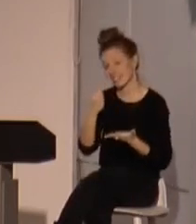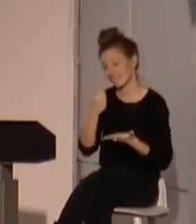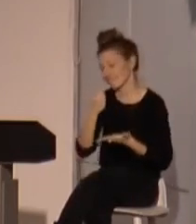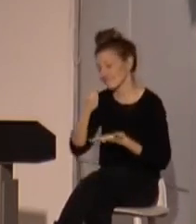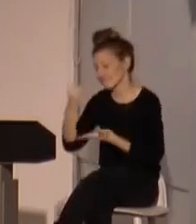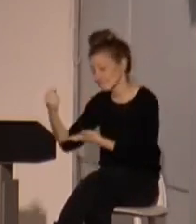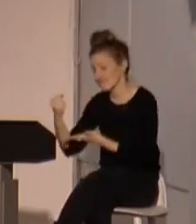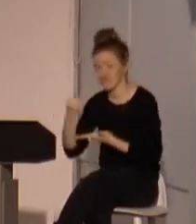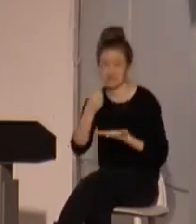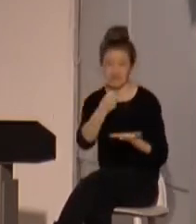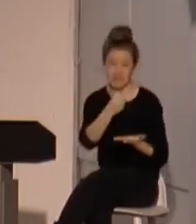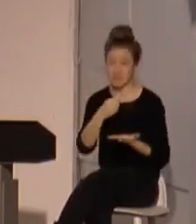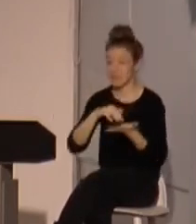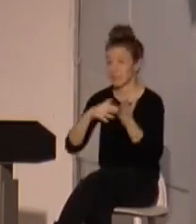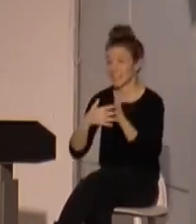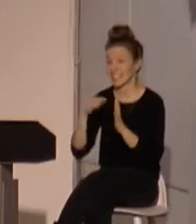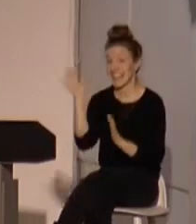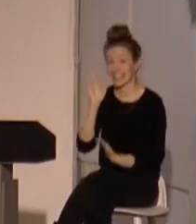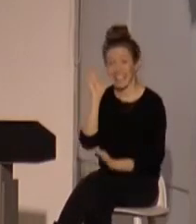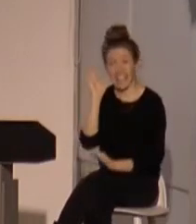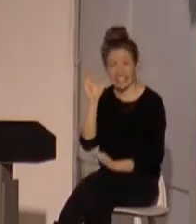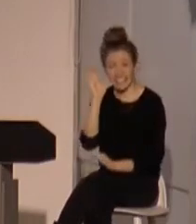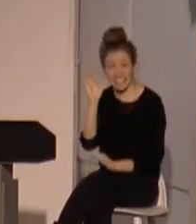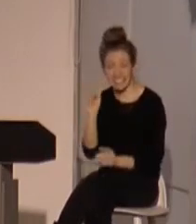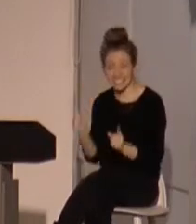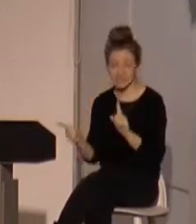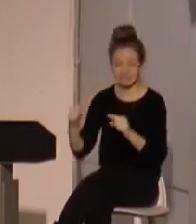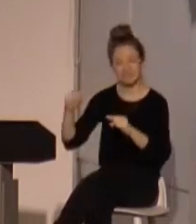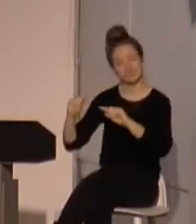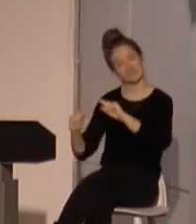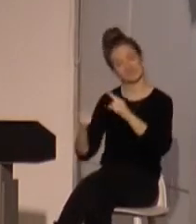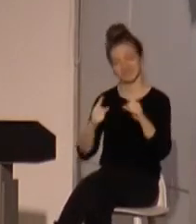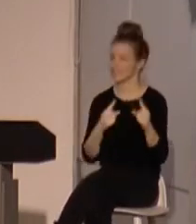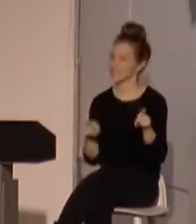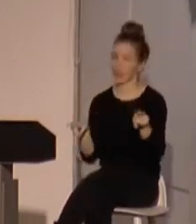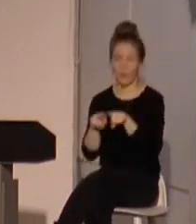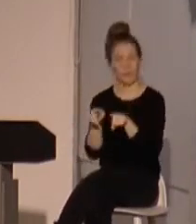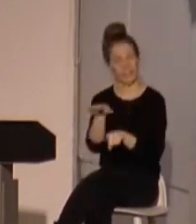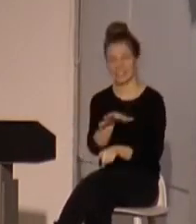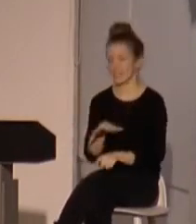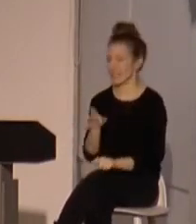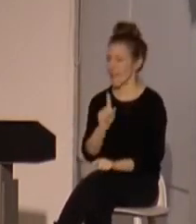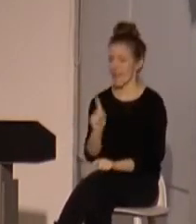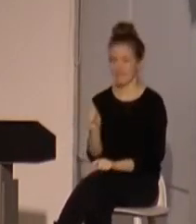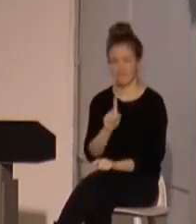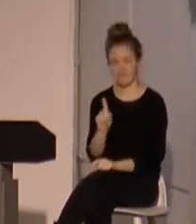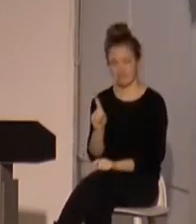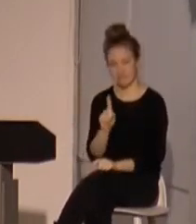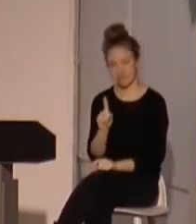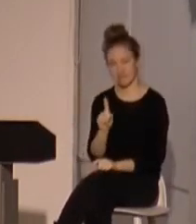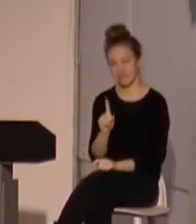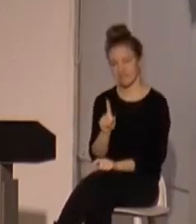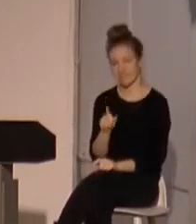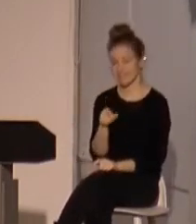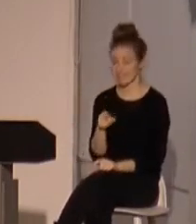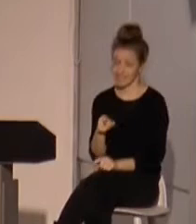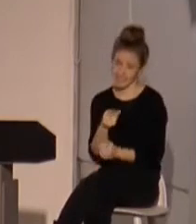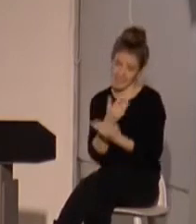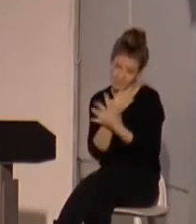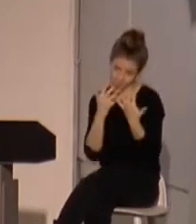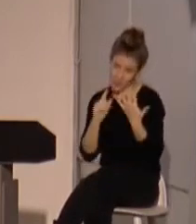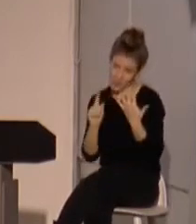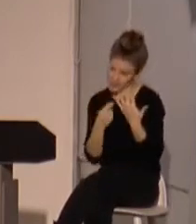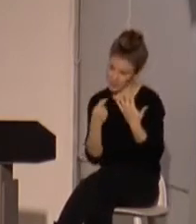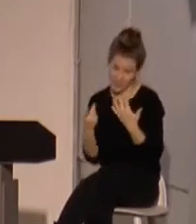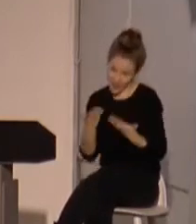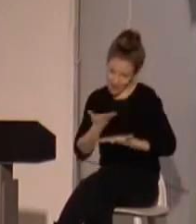מבחינת הרייטינג כשזה זוכה לזה, אנחנו לא מדברים על אותה זירה. זה די אני מניחה במוריה לכולם, שזה לא